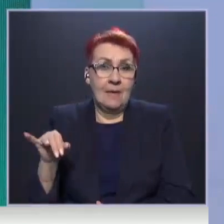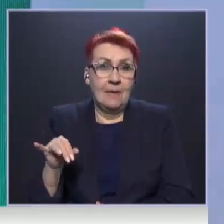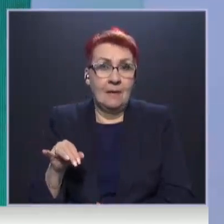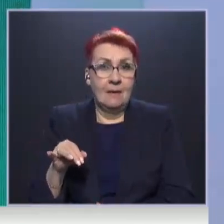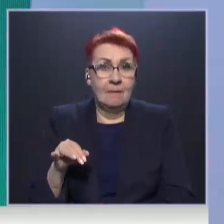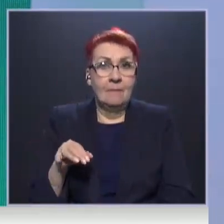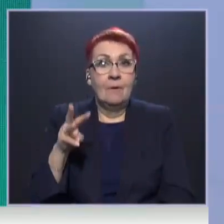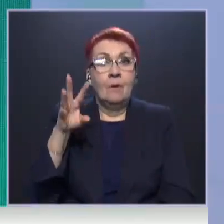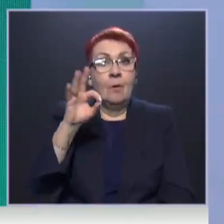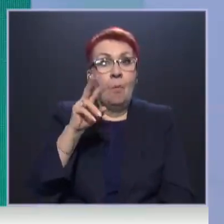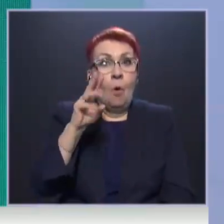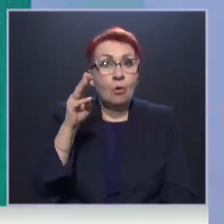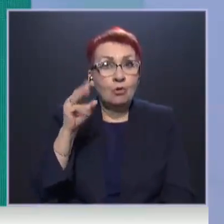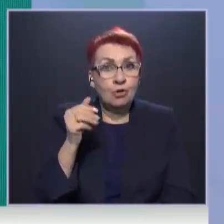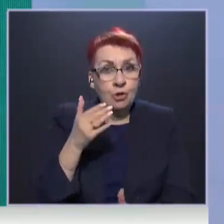Мокша,